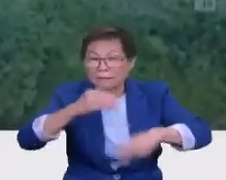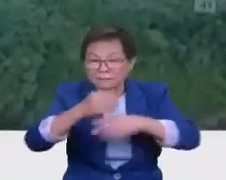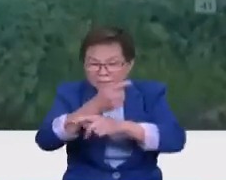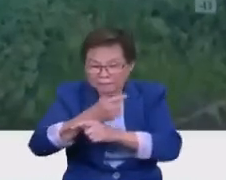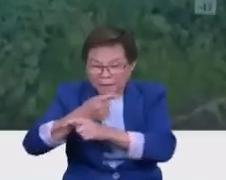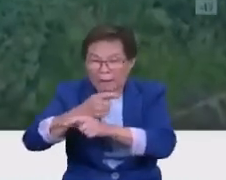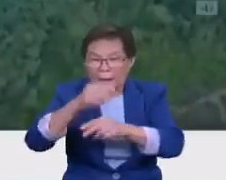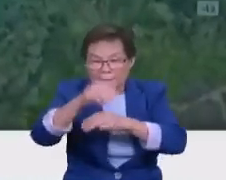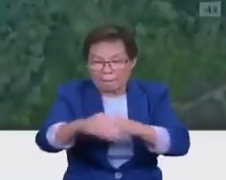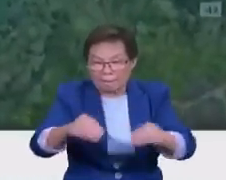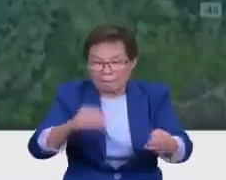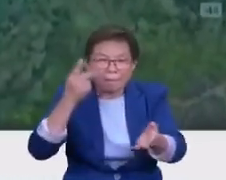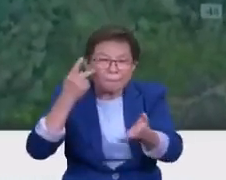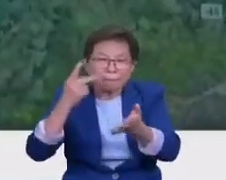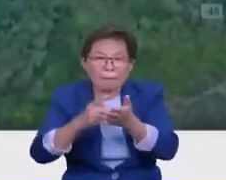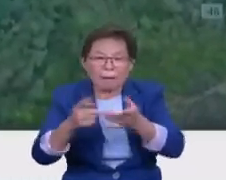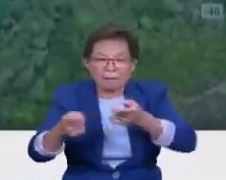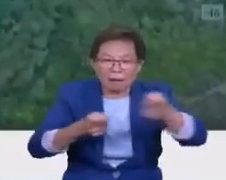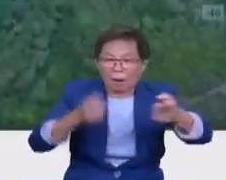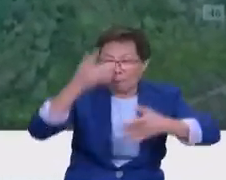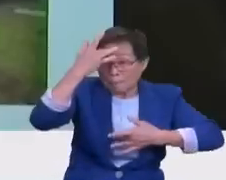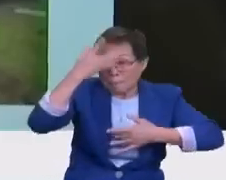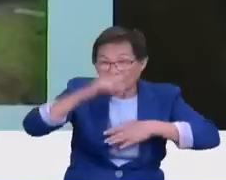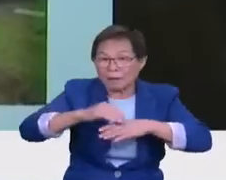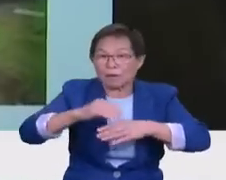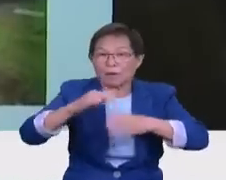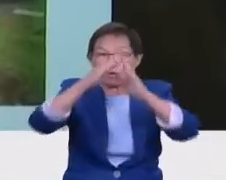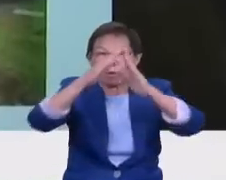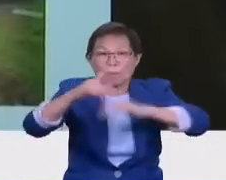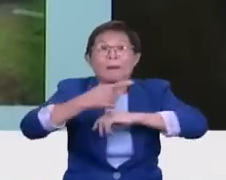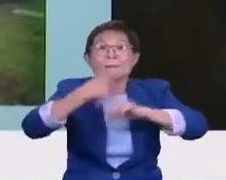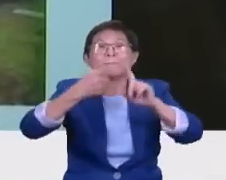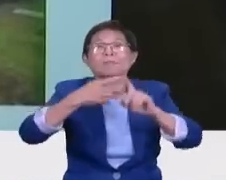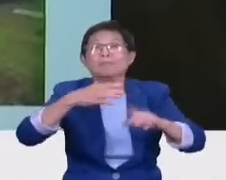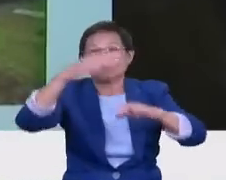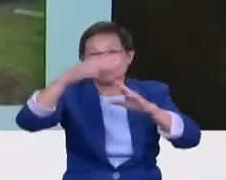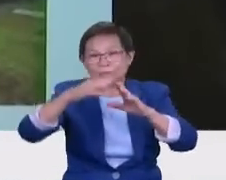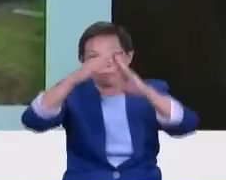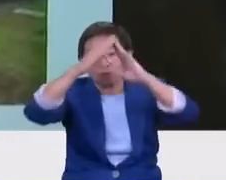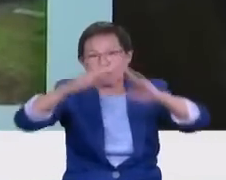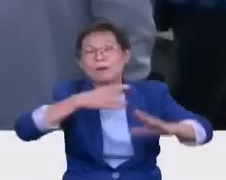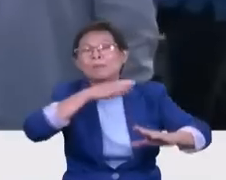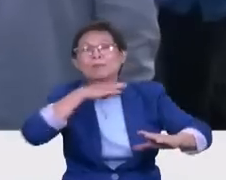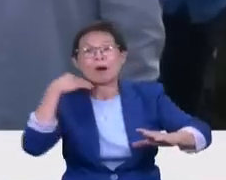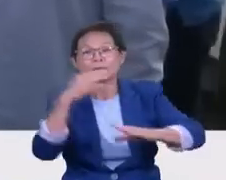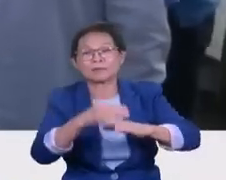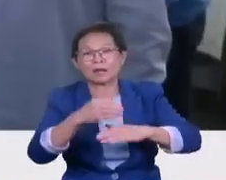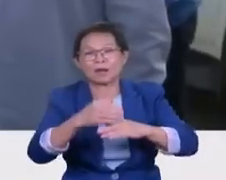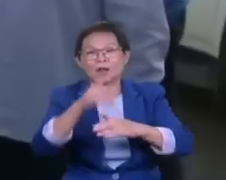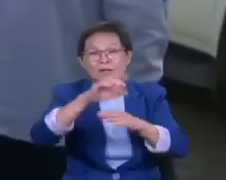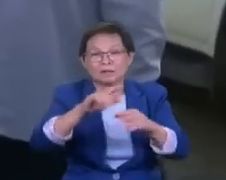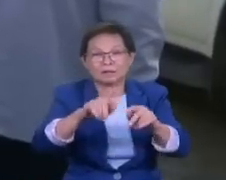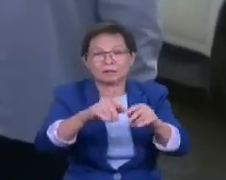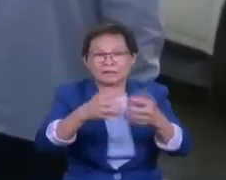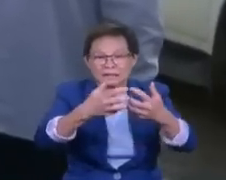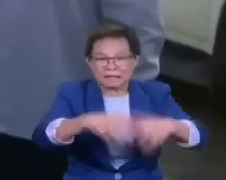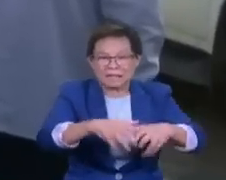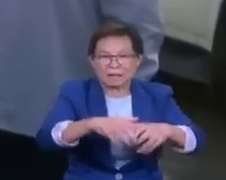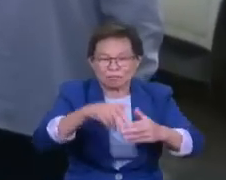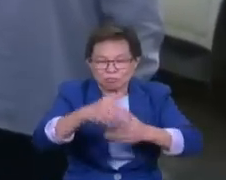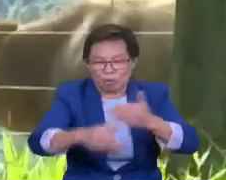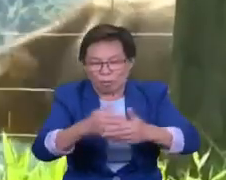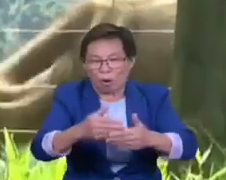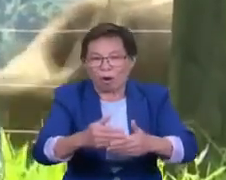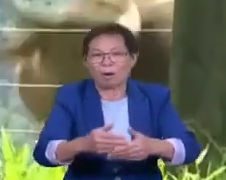makmal diagnoksis dan kawalan penyakit rumah sembeli dan Loji pemprosesan Datuk jeffre turut sempat melawat pusat pembiak